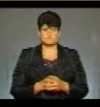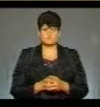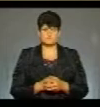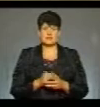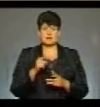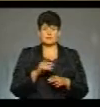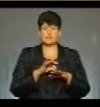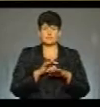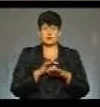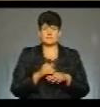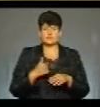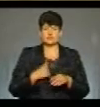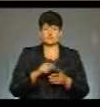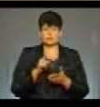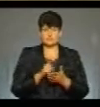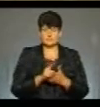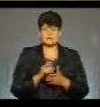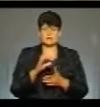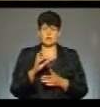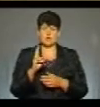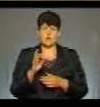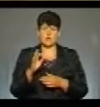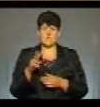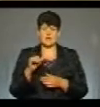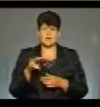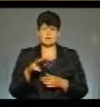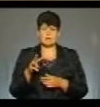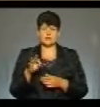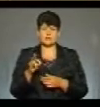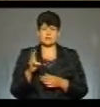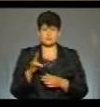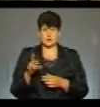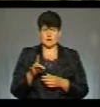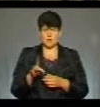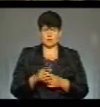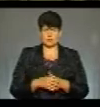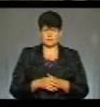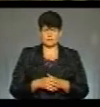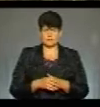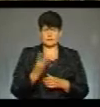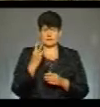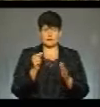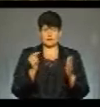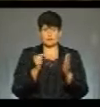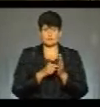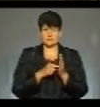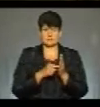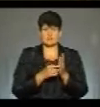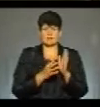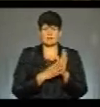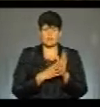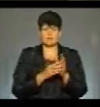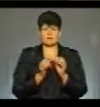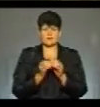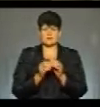Її проходить військовозобов'язаний з села Ковалівка Монастирського району Володимир Колодніцький. Три попадання: 9,